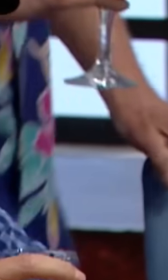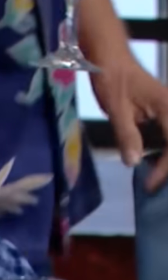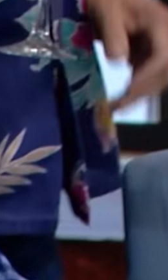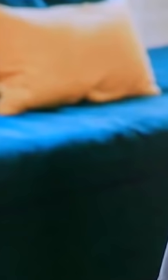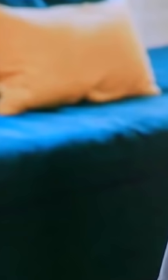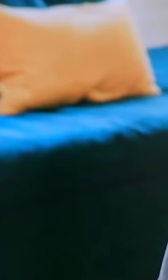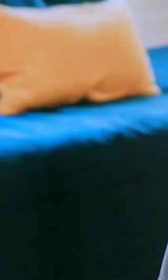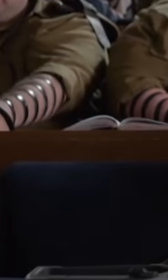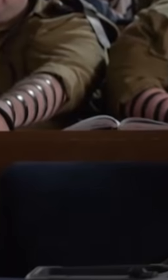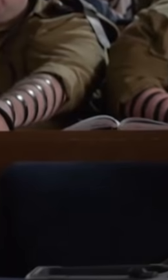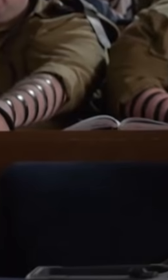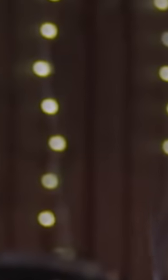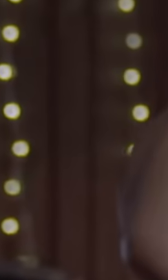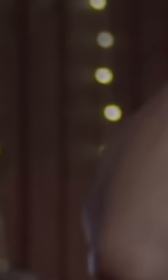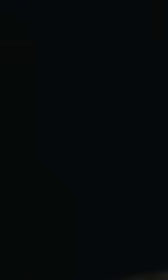תסתכל, איזה